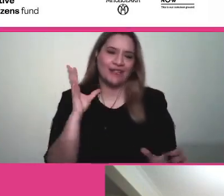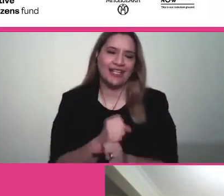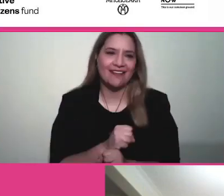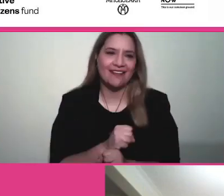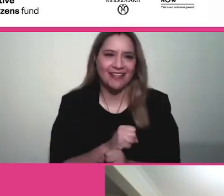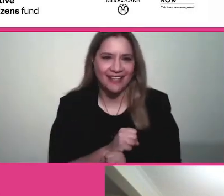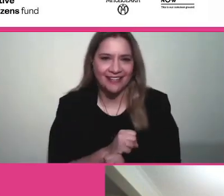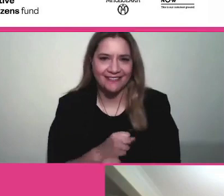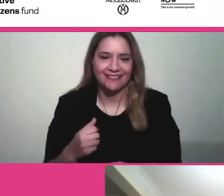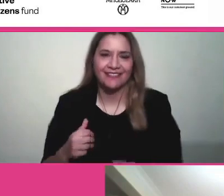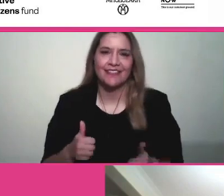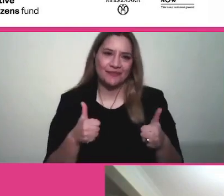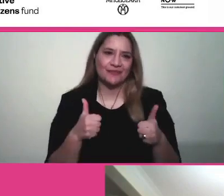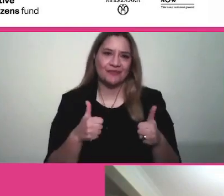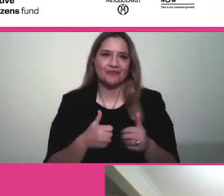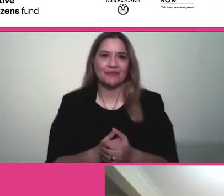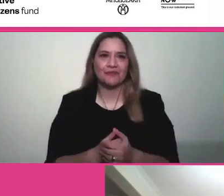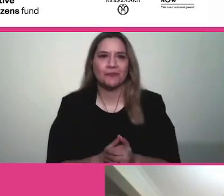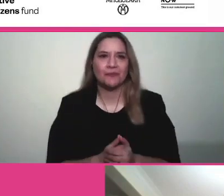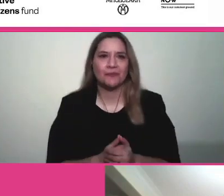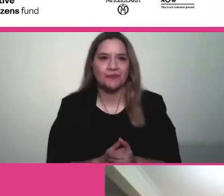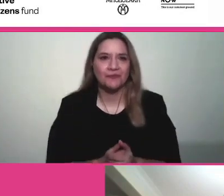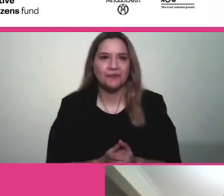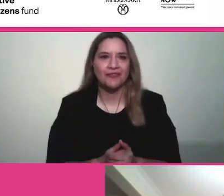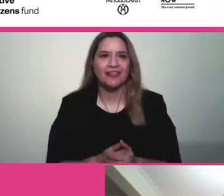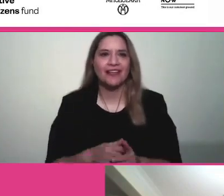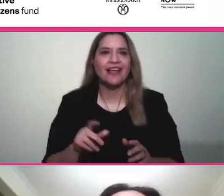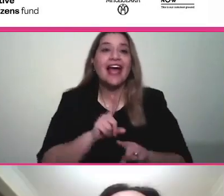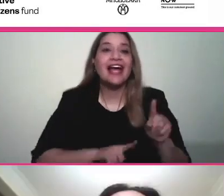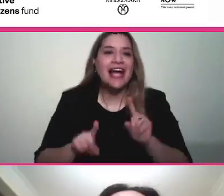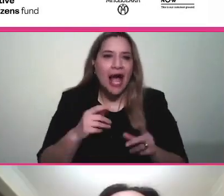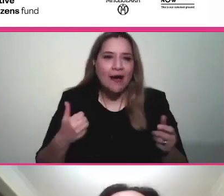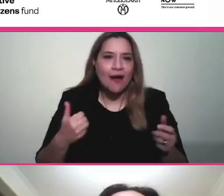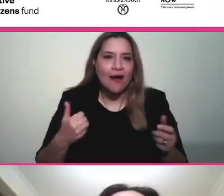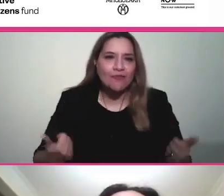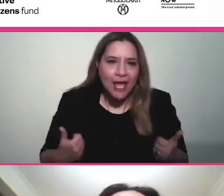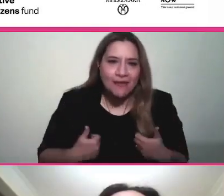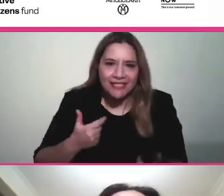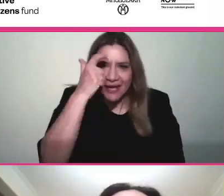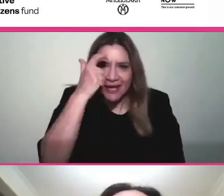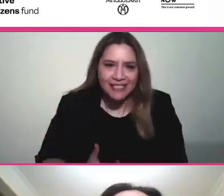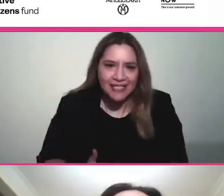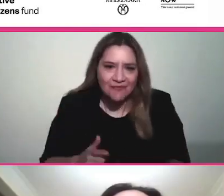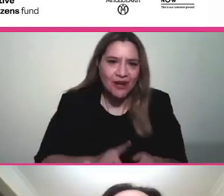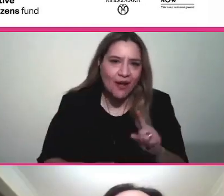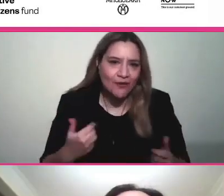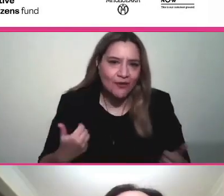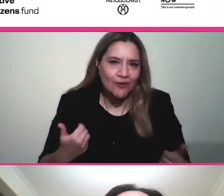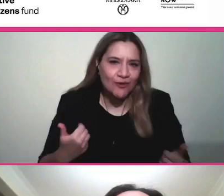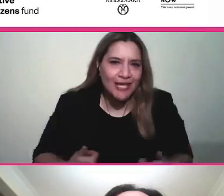επιτέλους. Επιτέλους, όντως. Κάποιος έπαιζε μαζί μου.